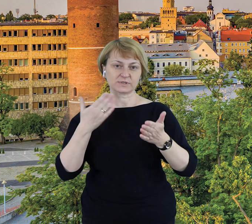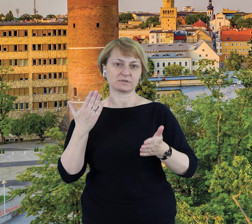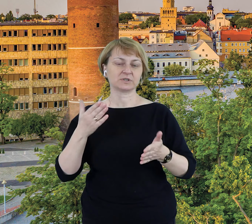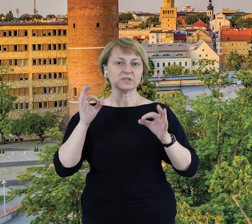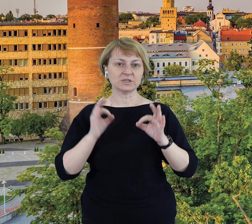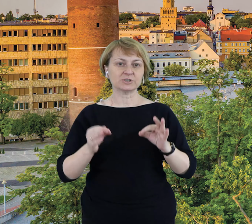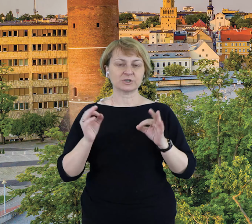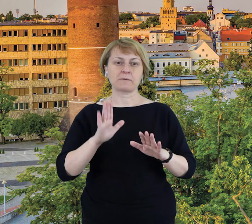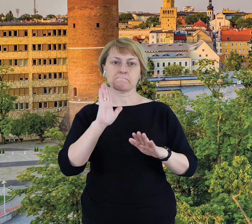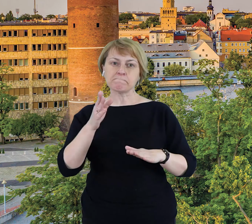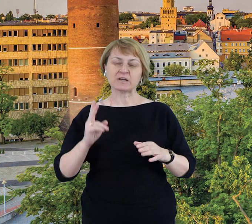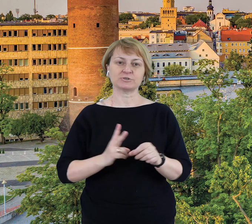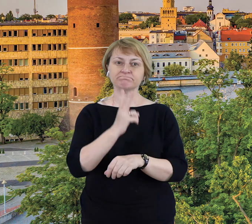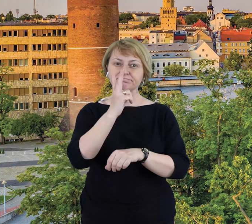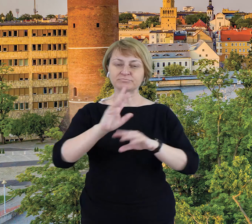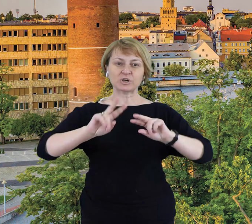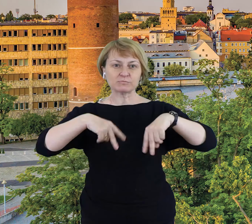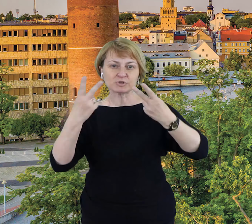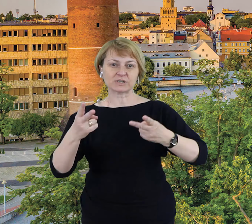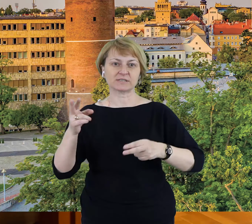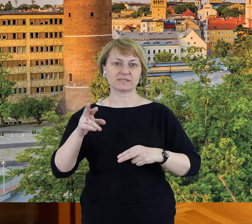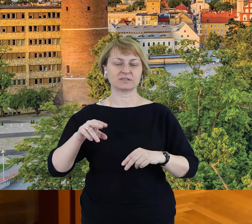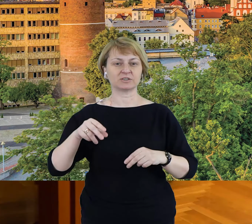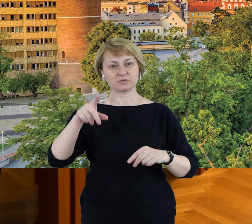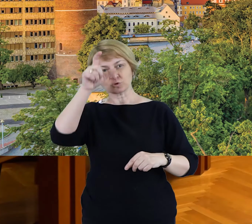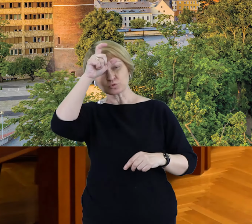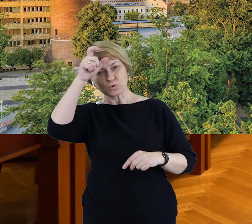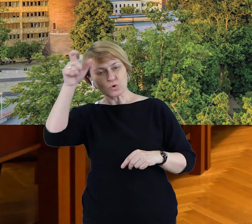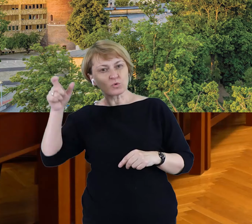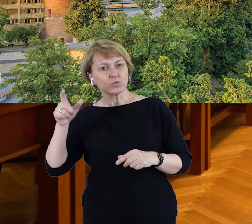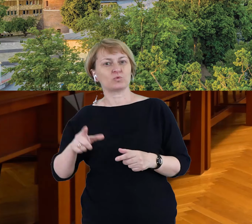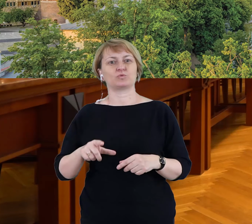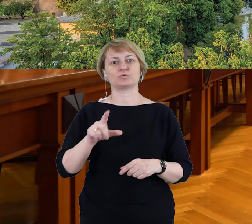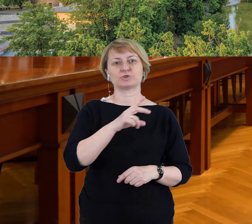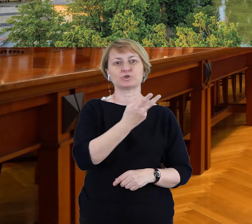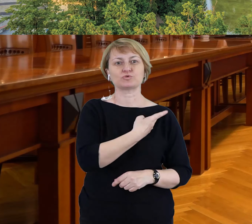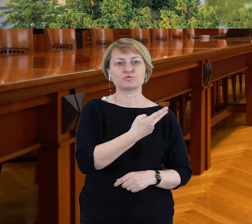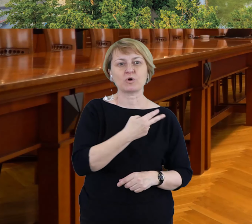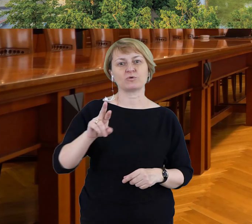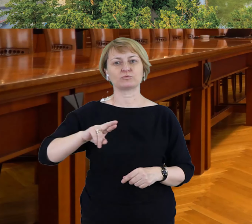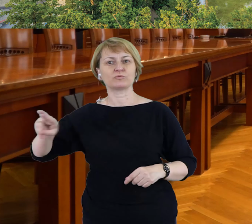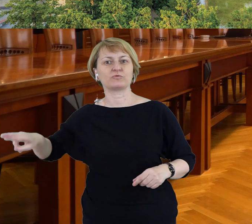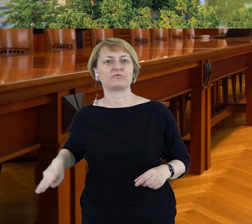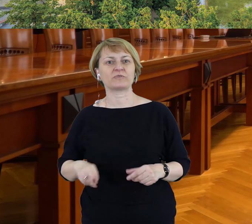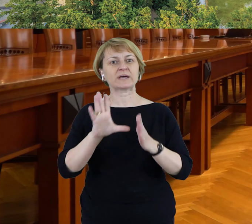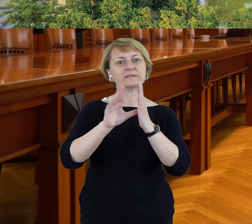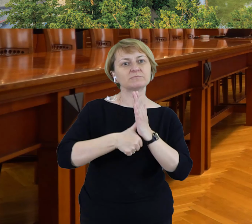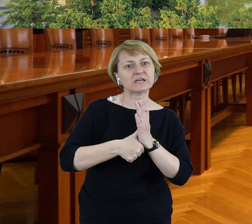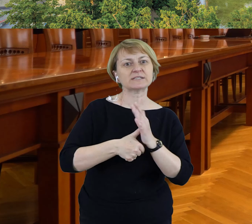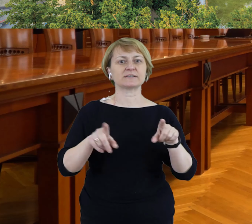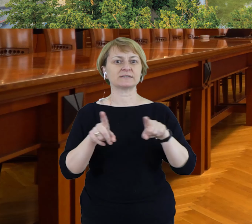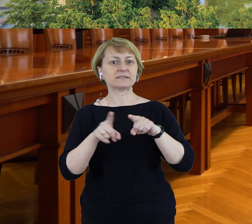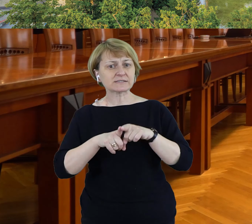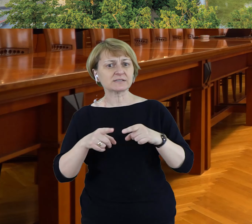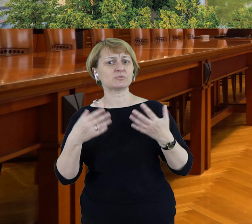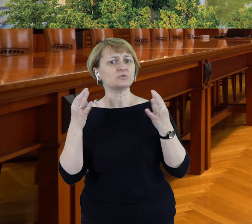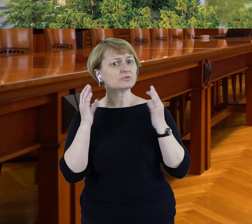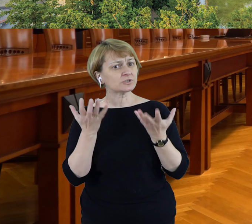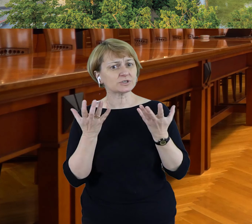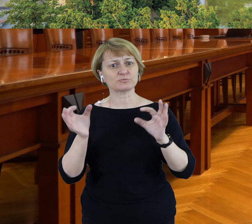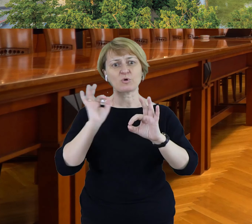podpisany trafi dzisiaj do radnych Rady Miasta. Stąd chcieliśmy również opinię